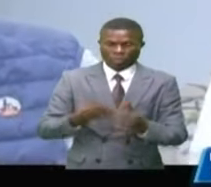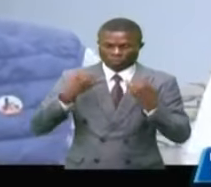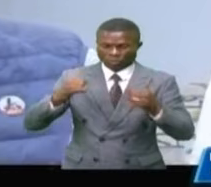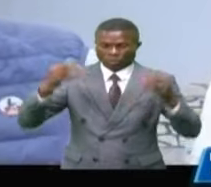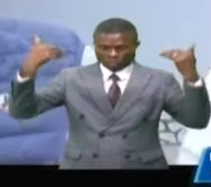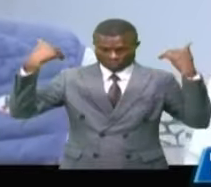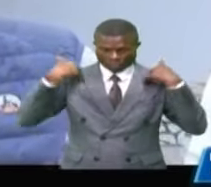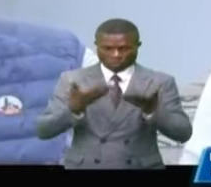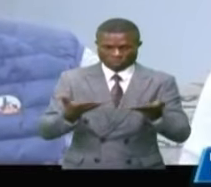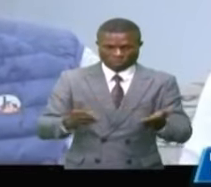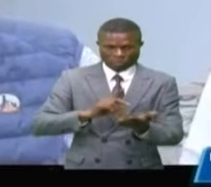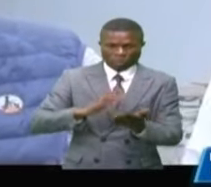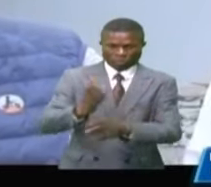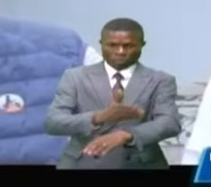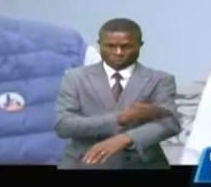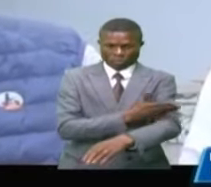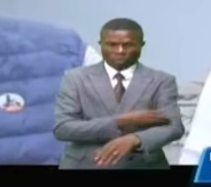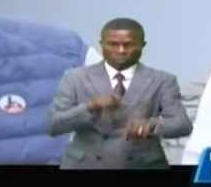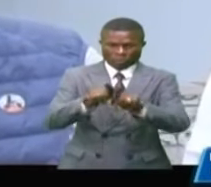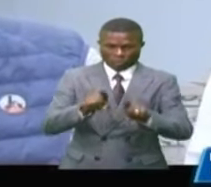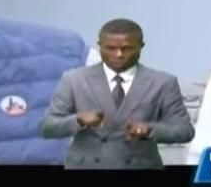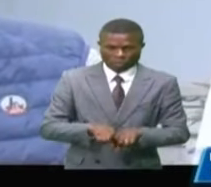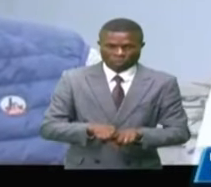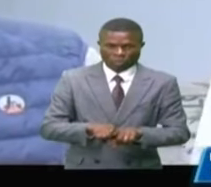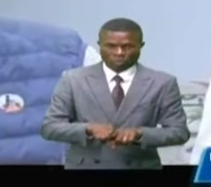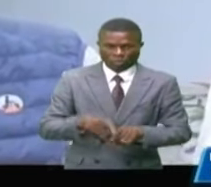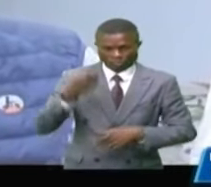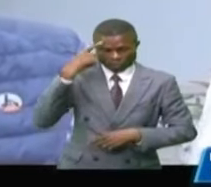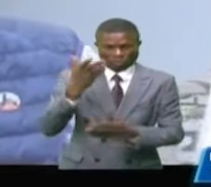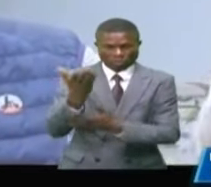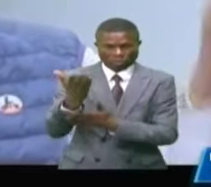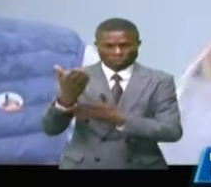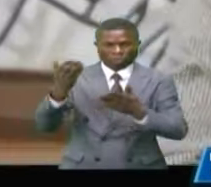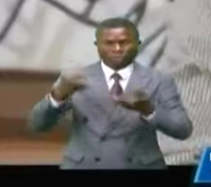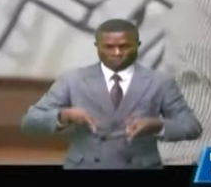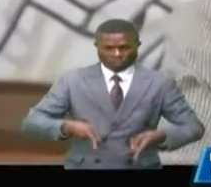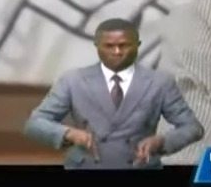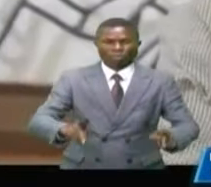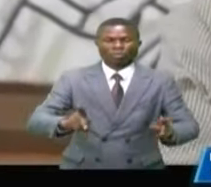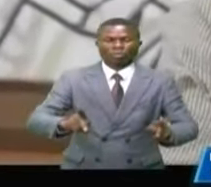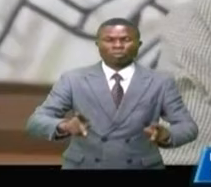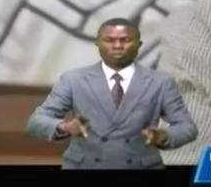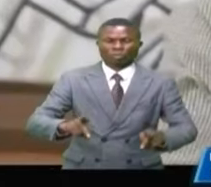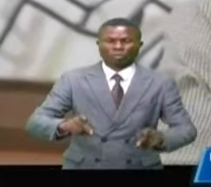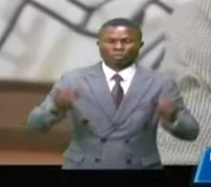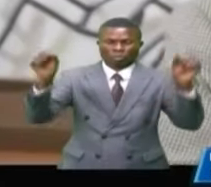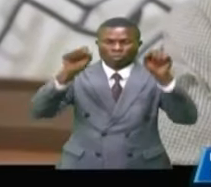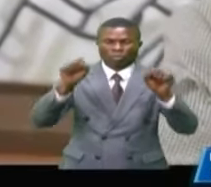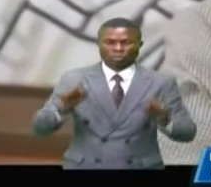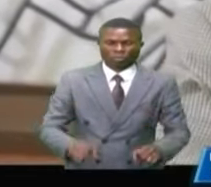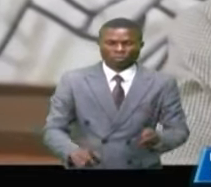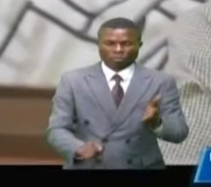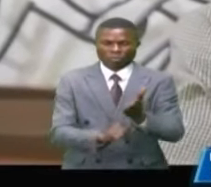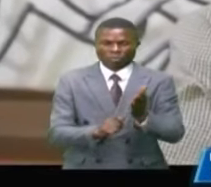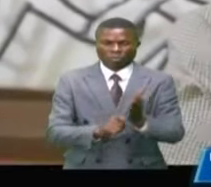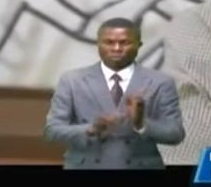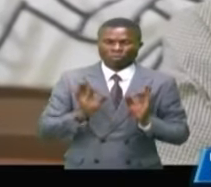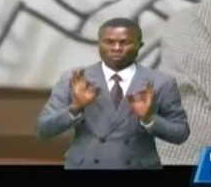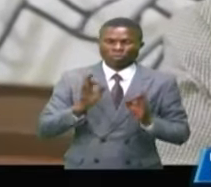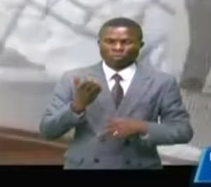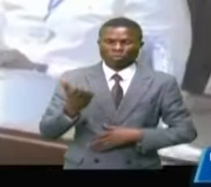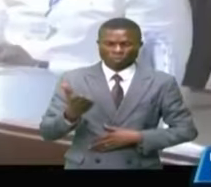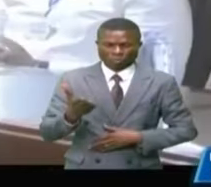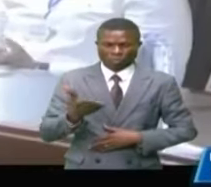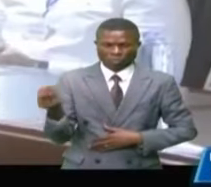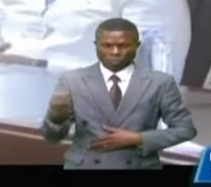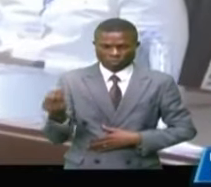l'autorité du progrès, mais aussi pour demander les autorisations qu'il faut. Un système avec une technologie de pointe